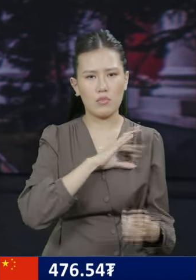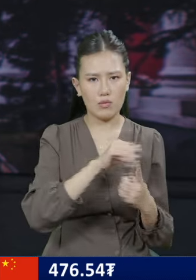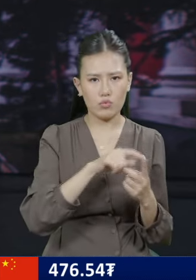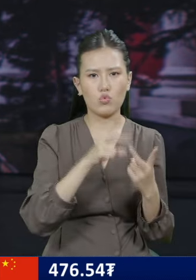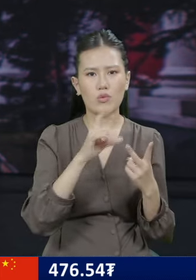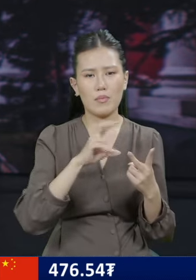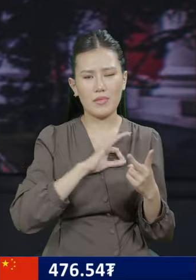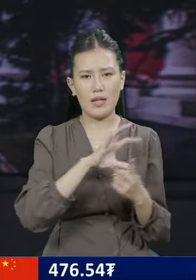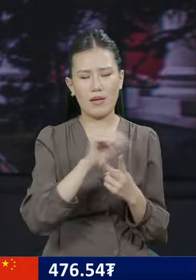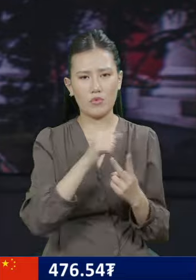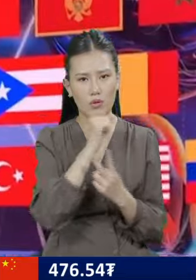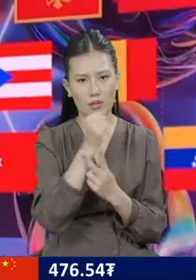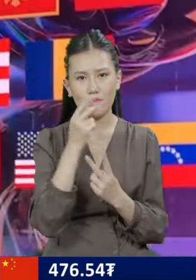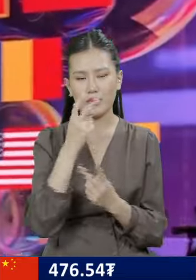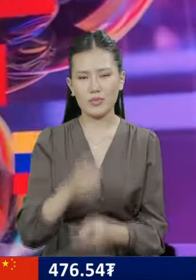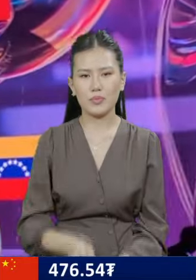сурвалжийг одоо үзүүлье.